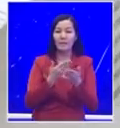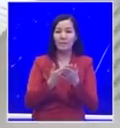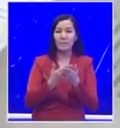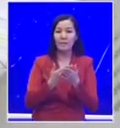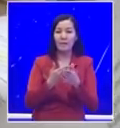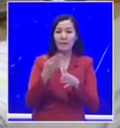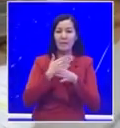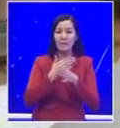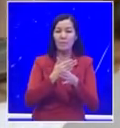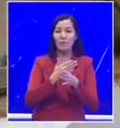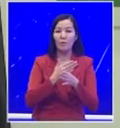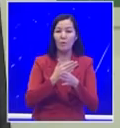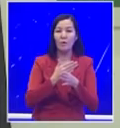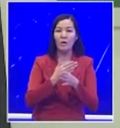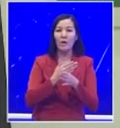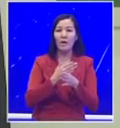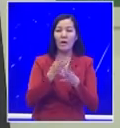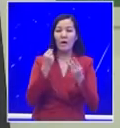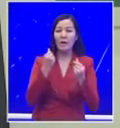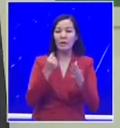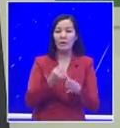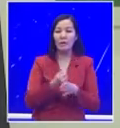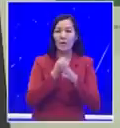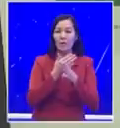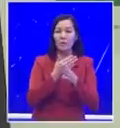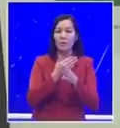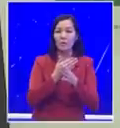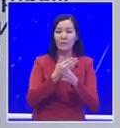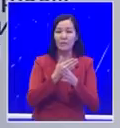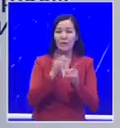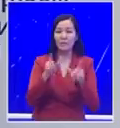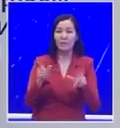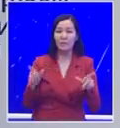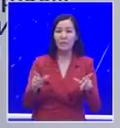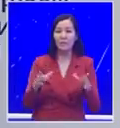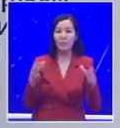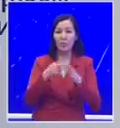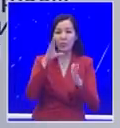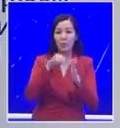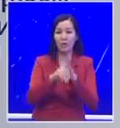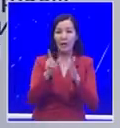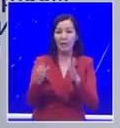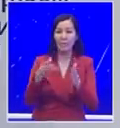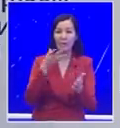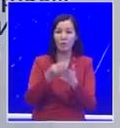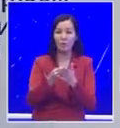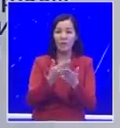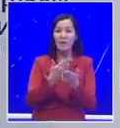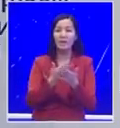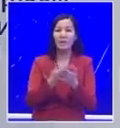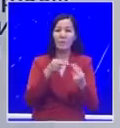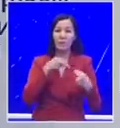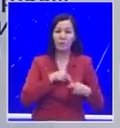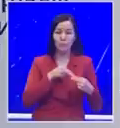демеу қаржы әлеуметтік сақтандыру қорының қатысушыларына ғана төленеді. Сақтандыру қорына қатысушы дегендеріміз жұмыс істеген